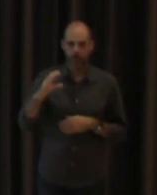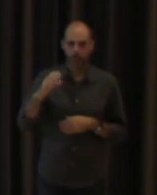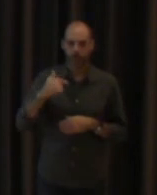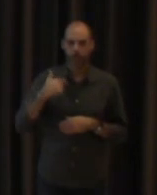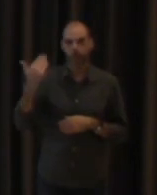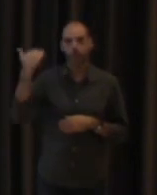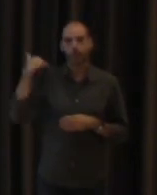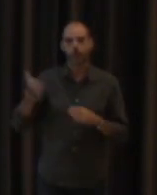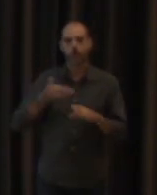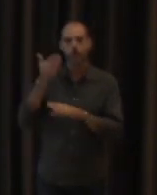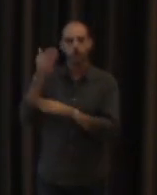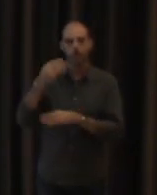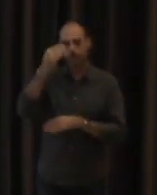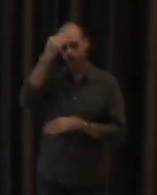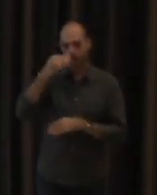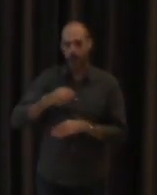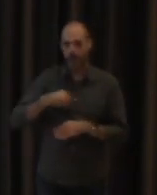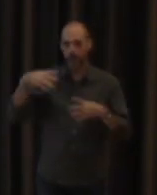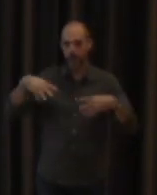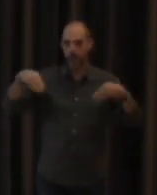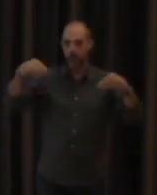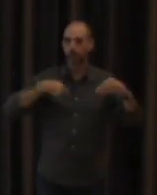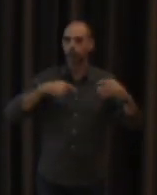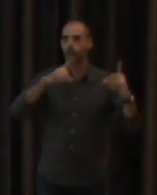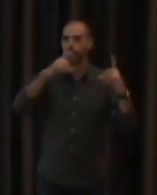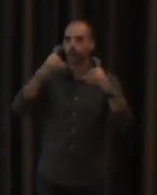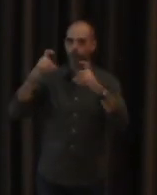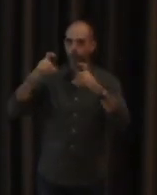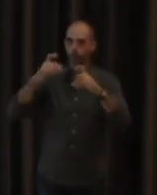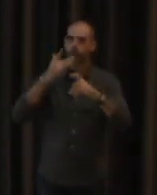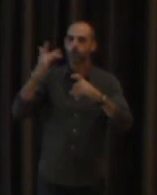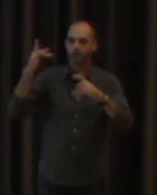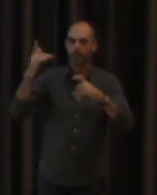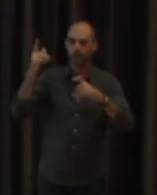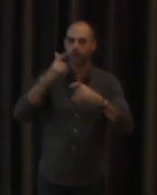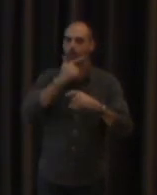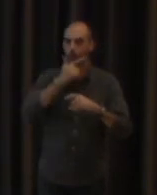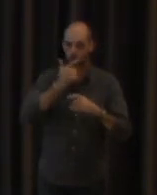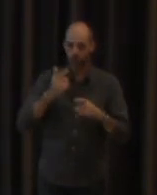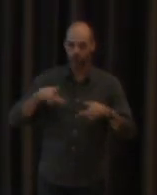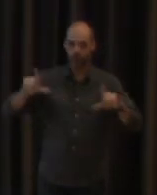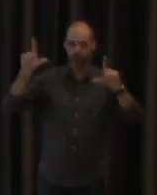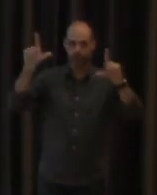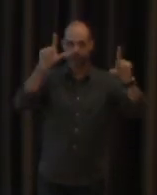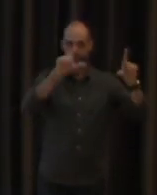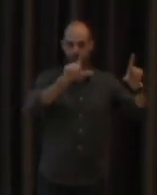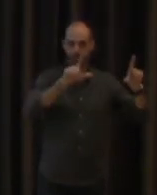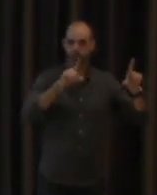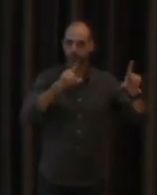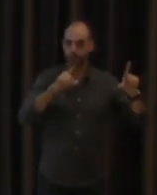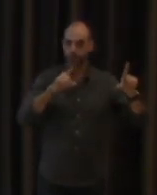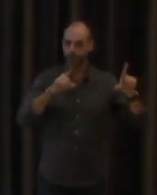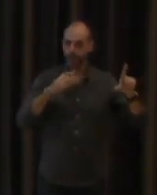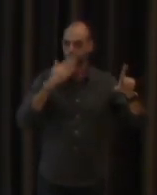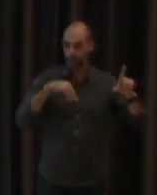la catedral i en vam fotografiar els vitralls. Els vitralls són part de la catedral. Els vitralls són el complement directe, per tant, li va molt bé